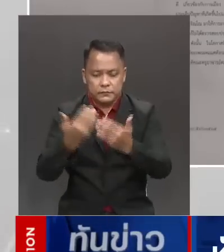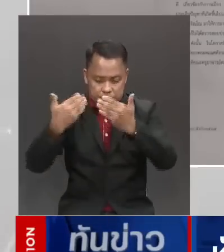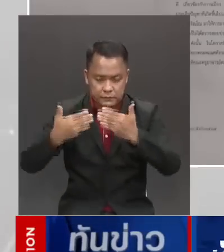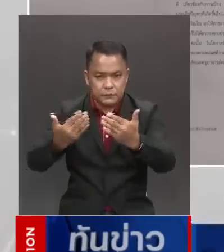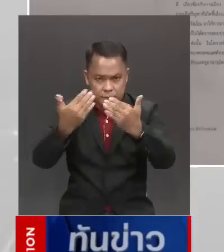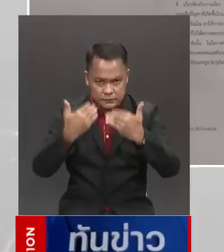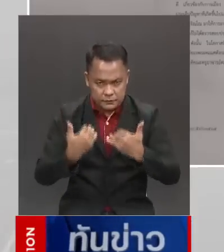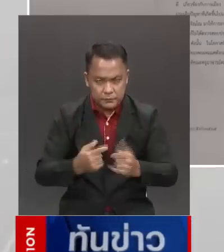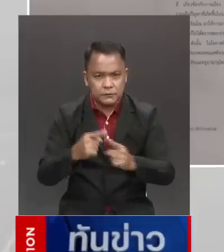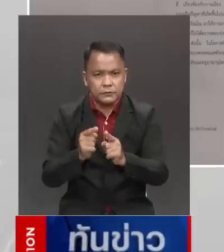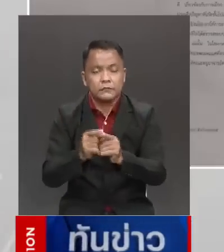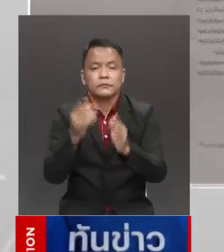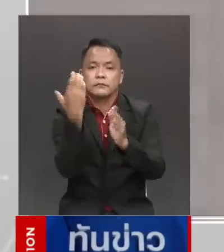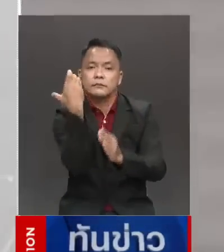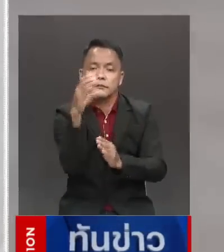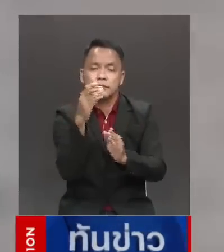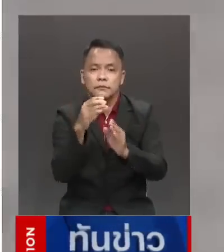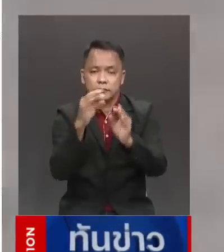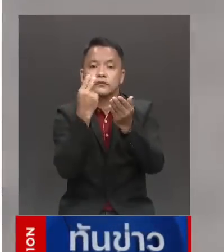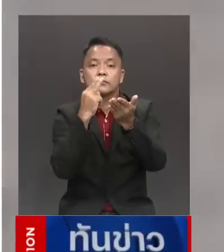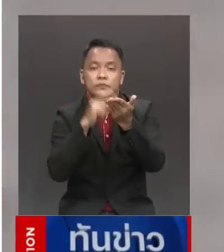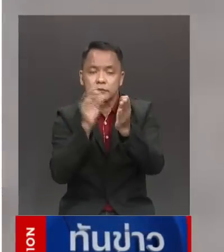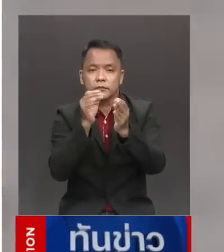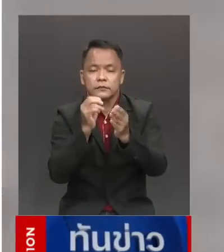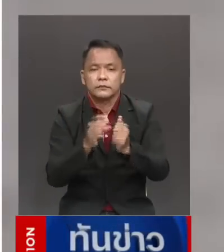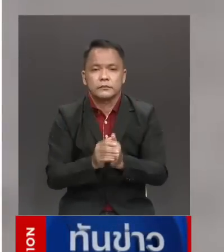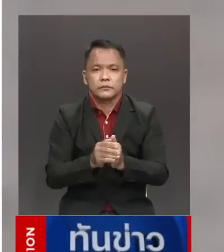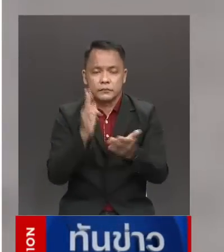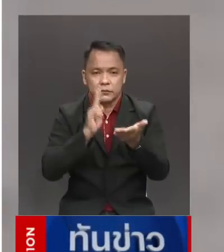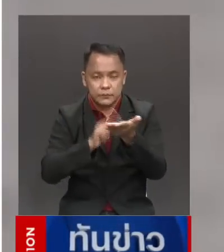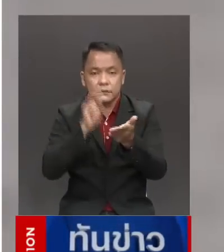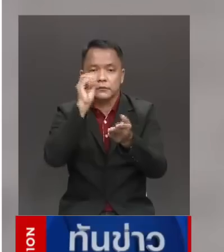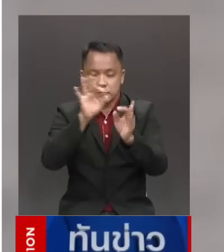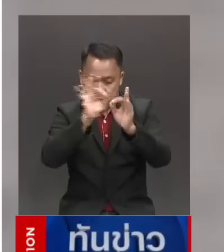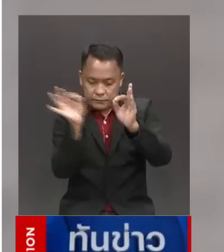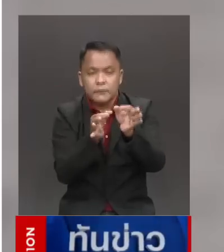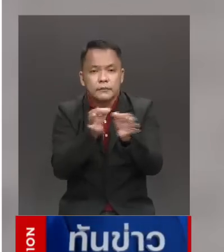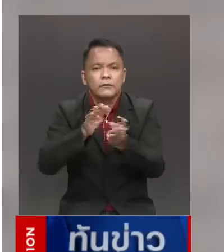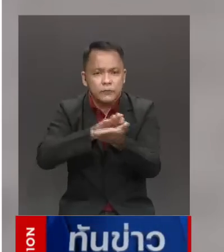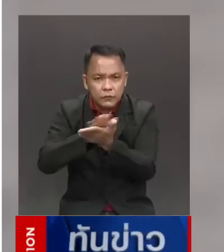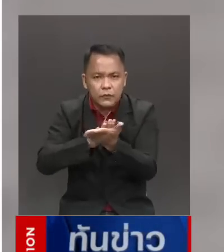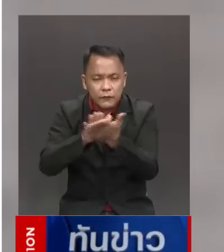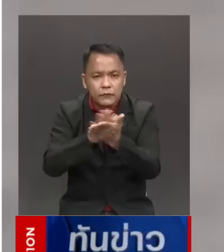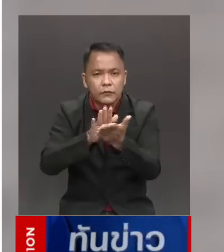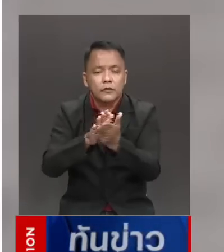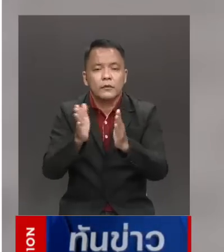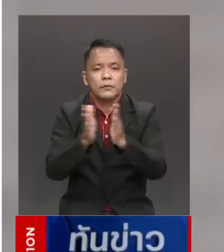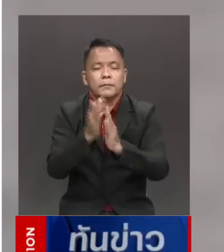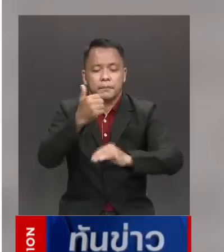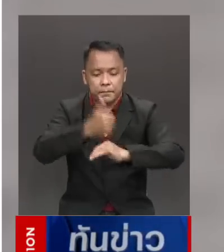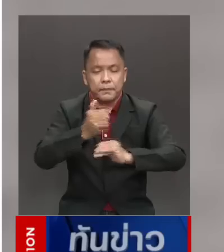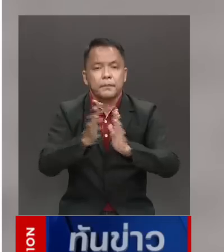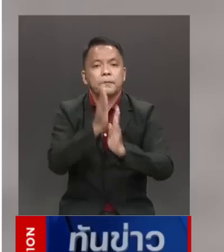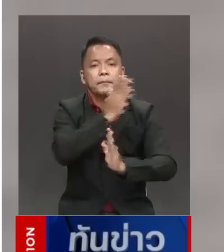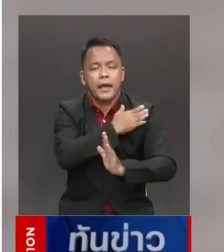มาพอมีการเผยแพร่เรื่องของเอกสารในการขออภัยของทางพระมหาประทีปรว